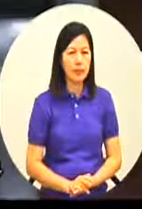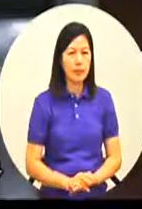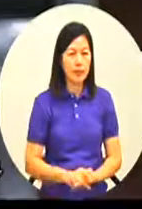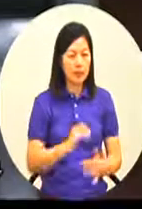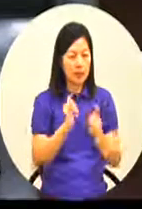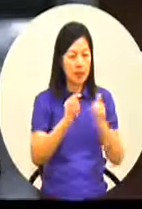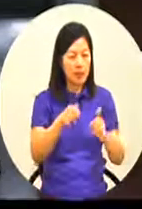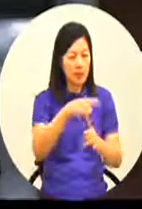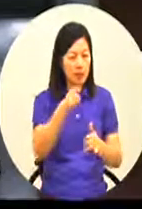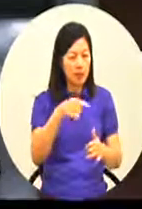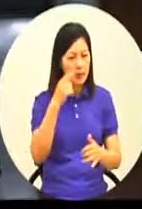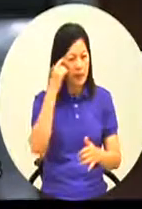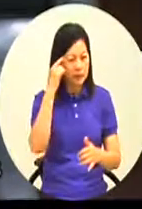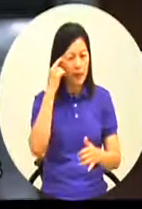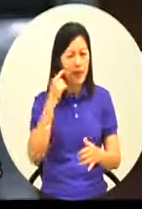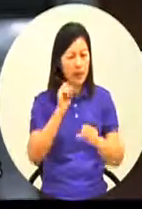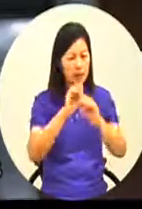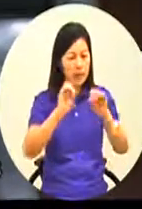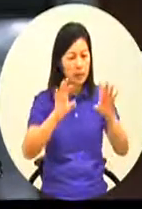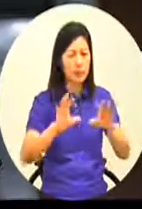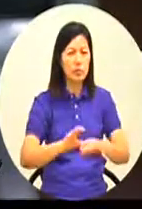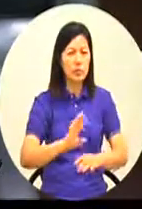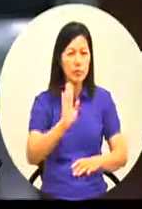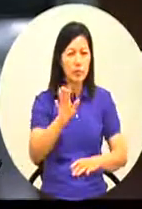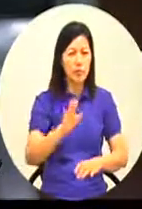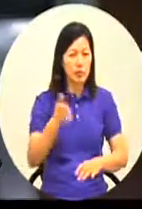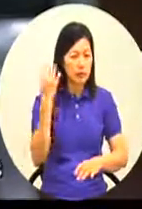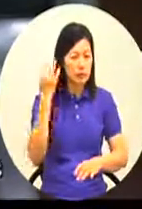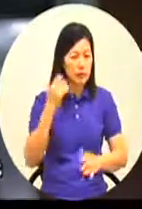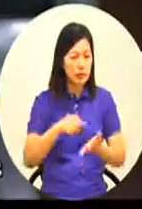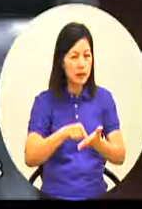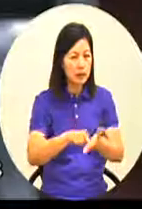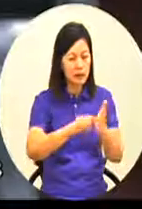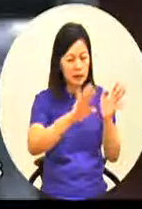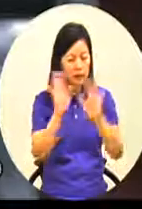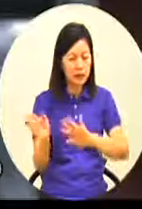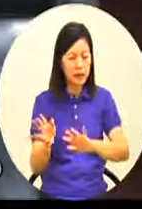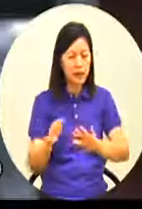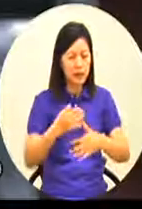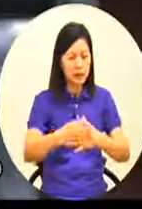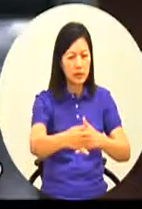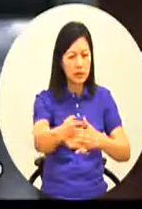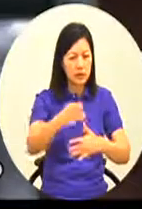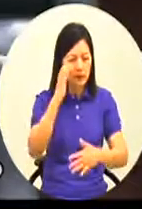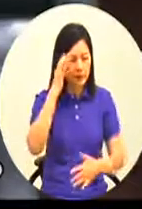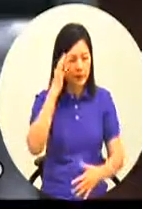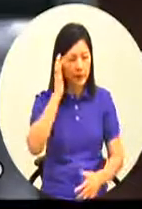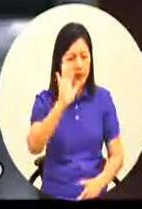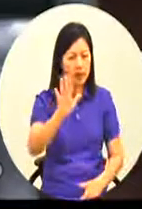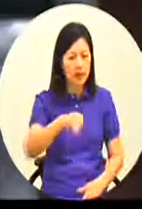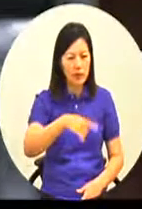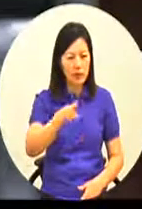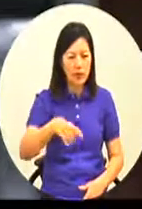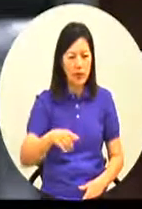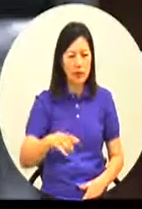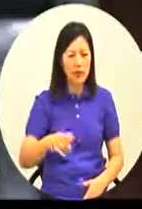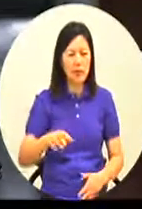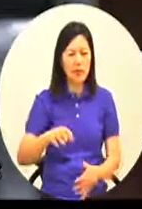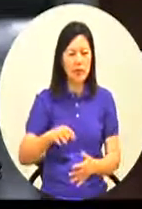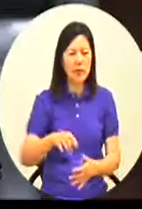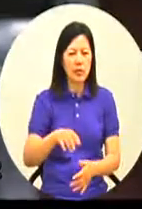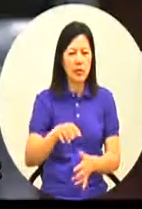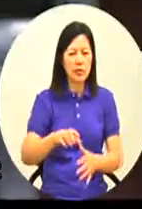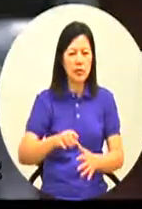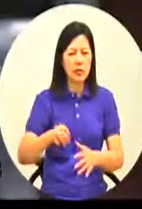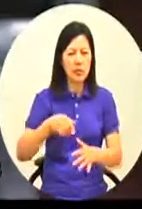众有在反映说过去这个申请的方式跟程序非常的复杂，大家都抢着要去都发局哦。那我